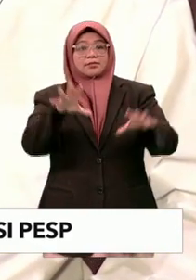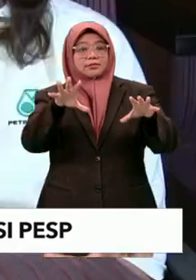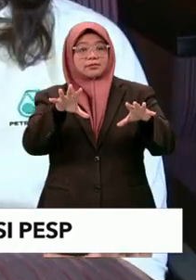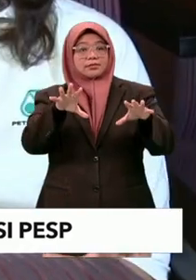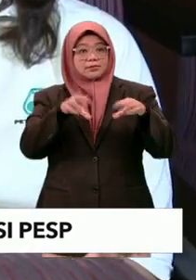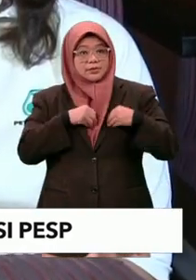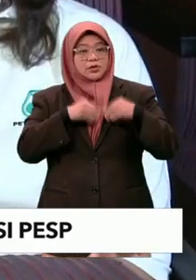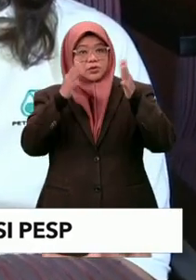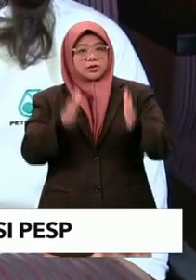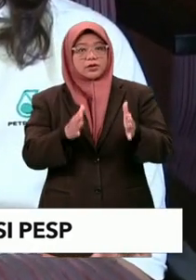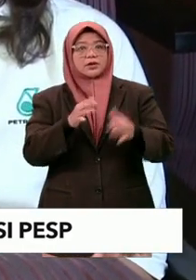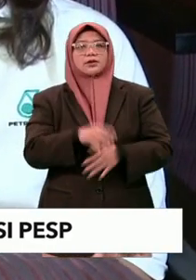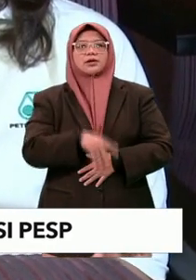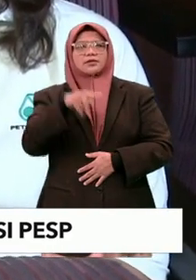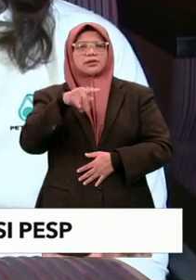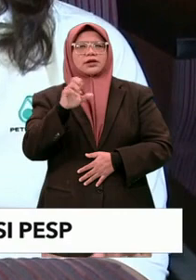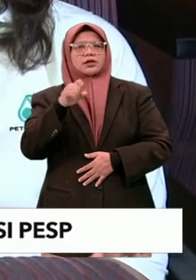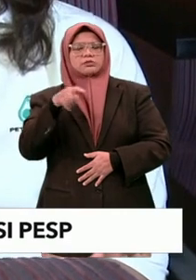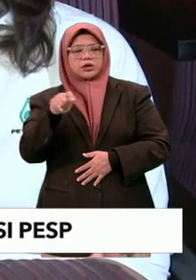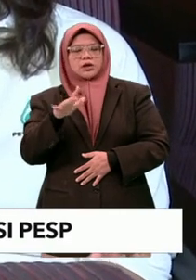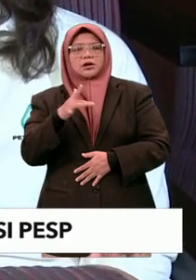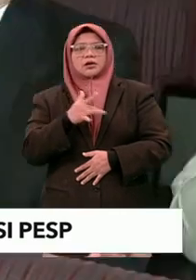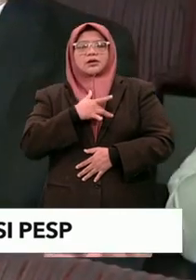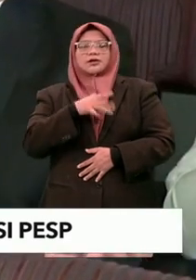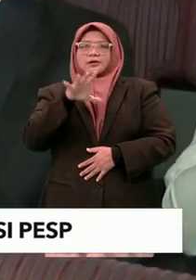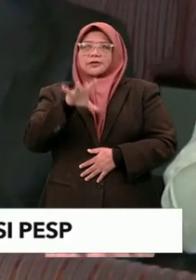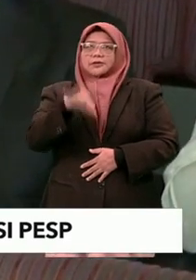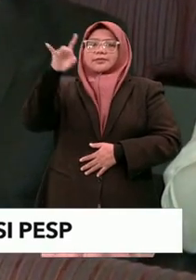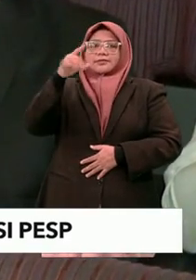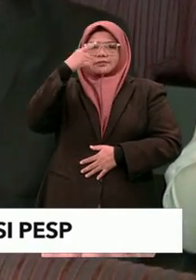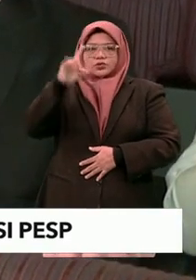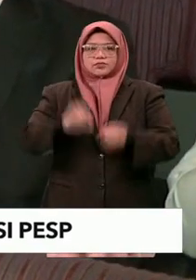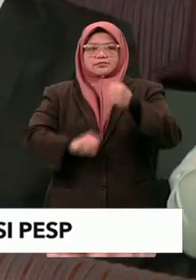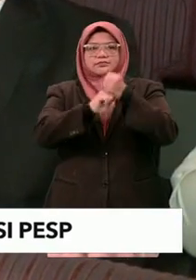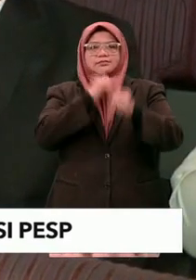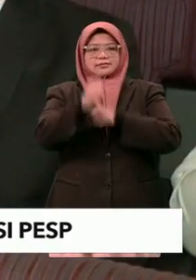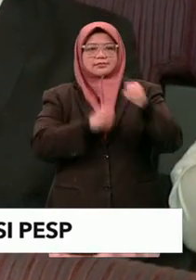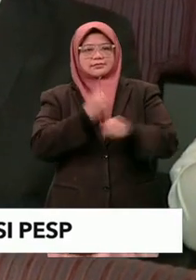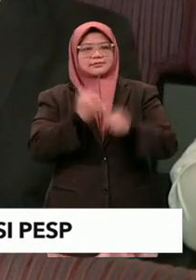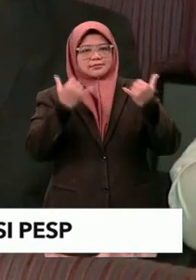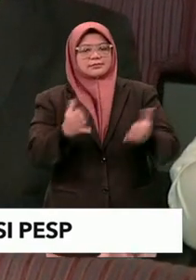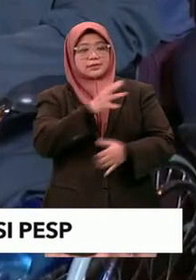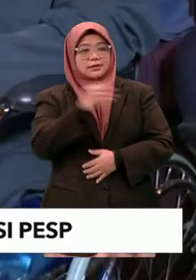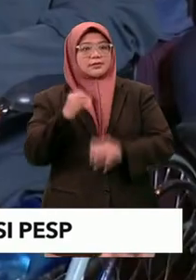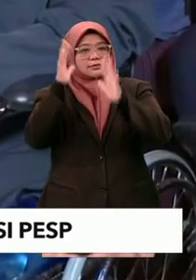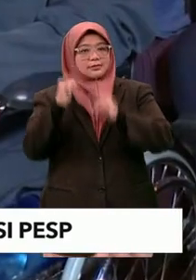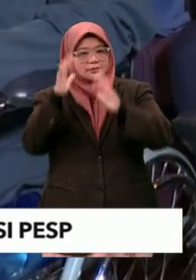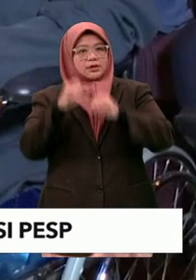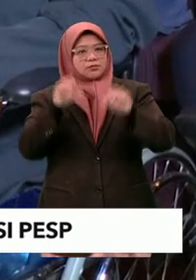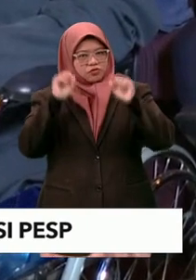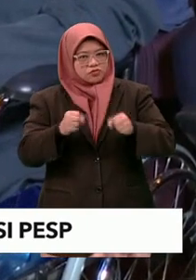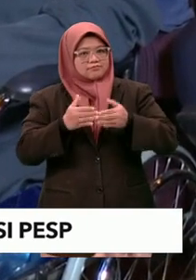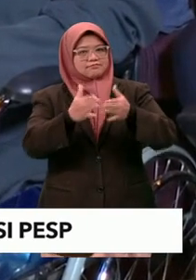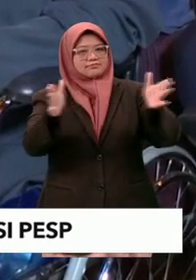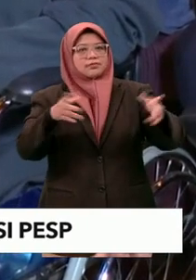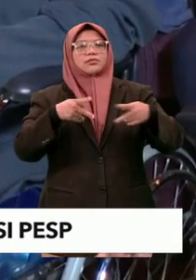PESP ditemui Astro Awani berasa terharu kerana dipilih untuk menerima tajaan tahun ini selain berharap dapat memperluas